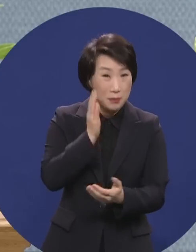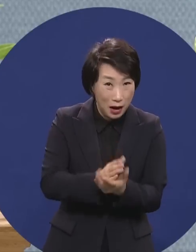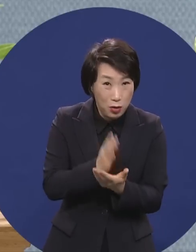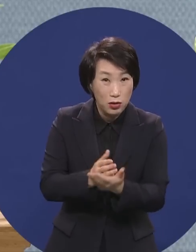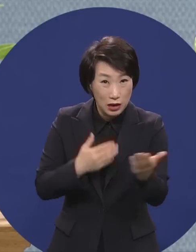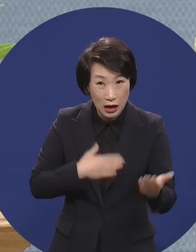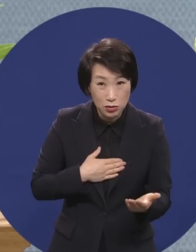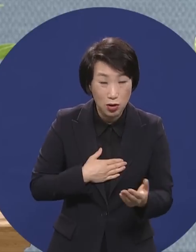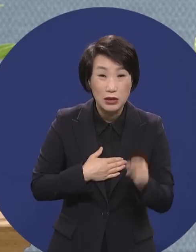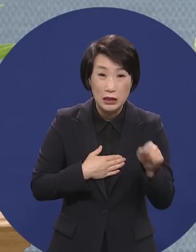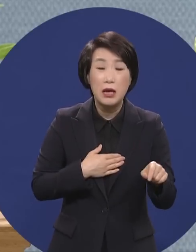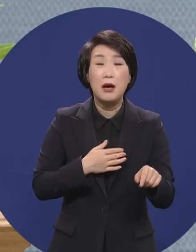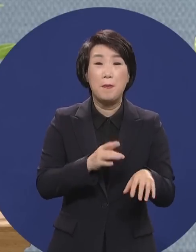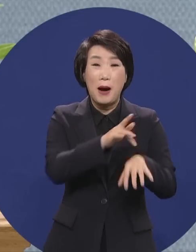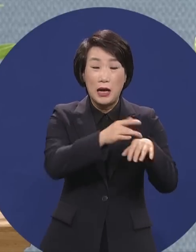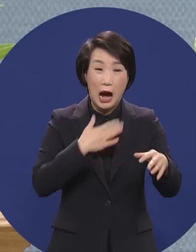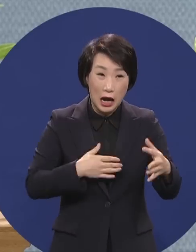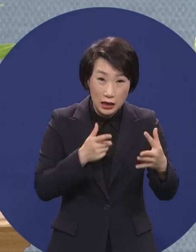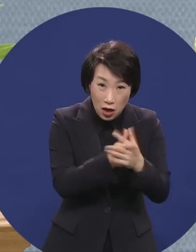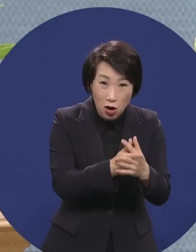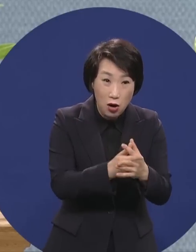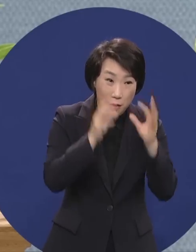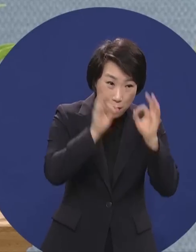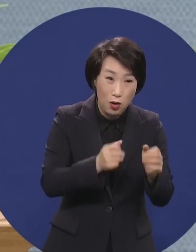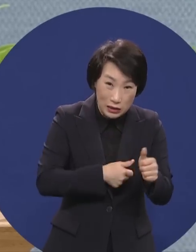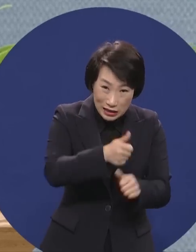마, 요놈은 알고 보고 이겨야 돼.